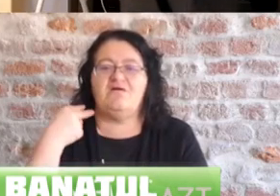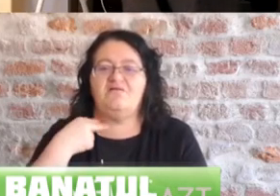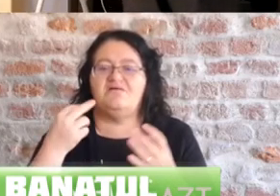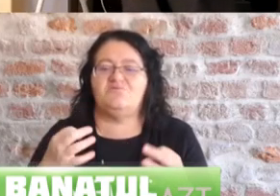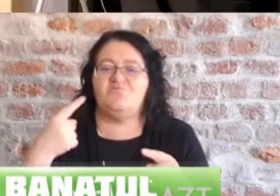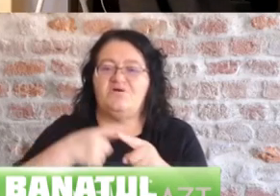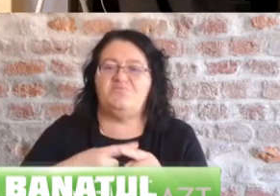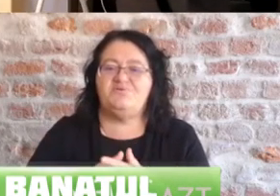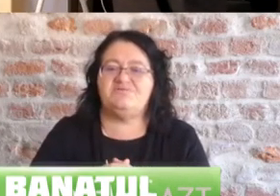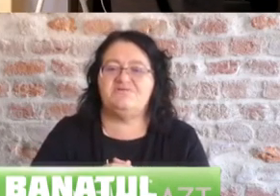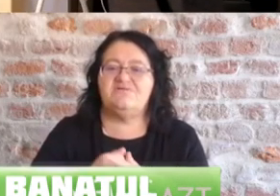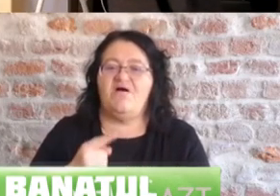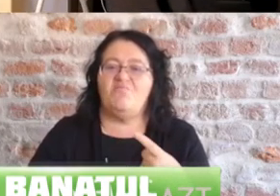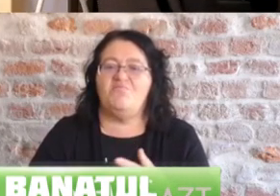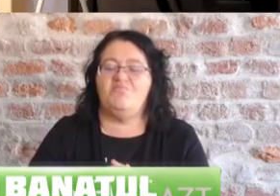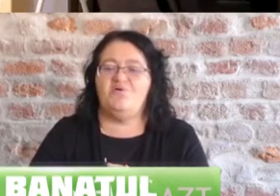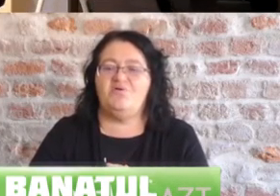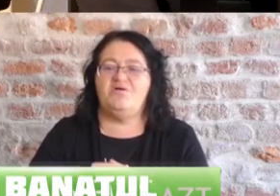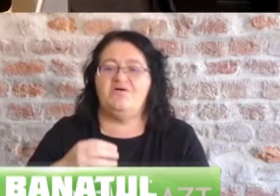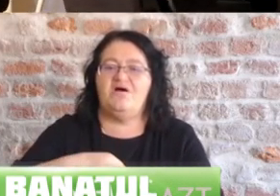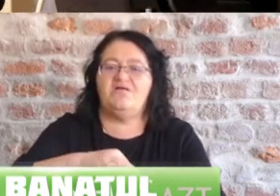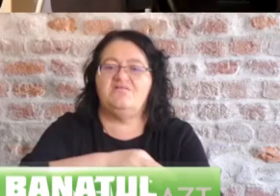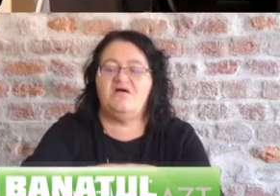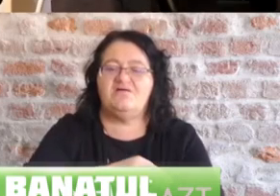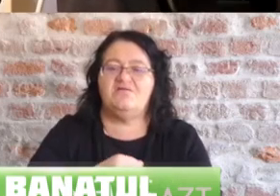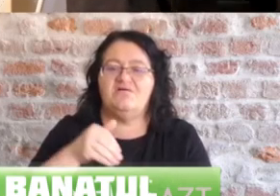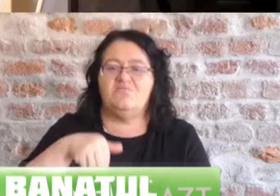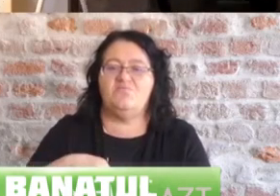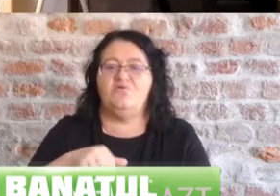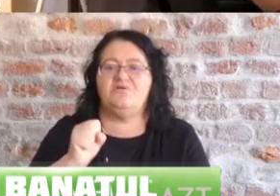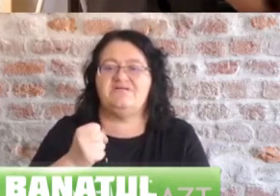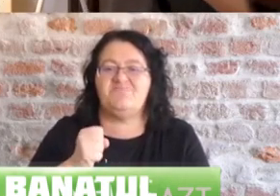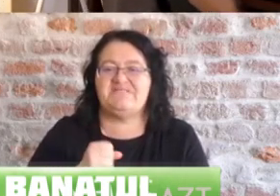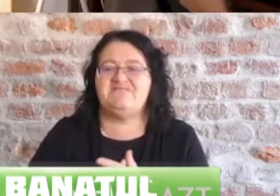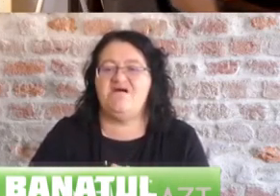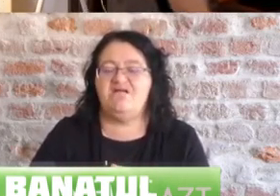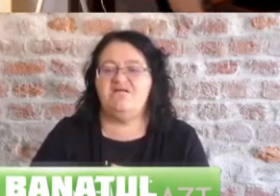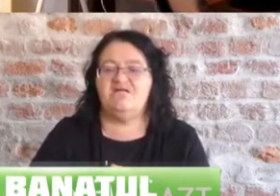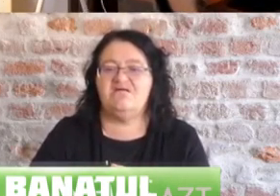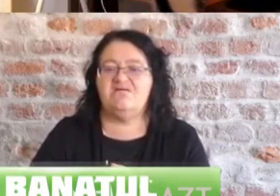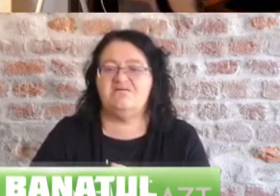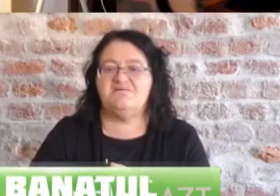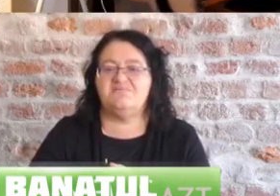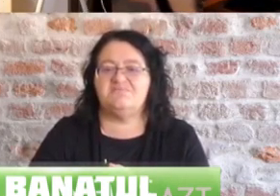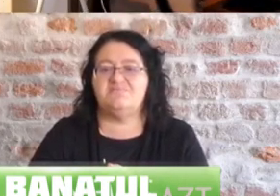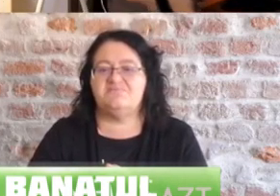evident. Apoi arhitect Monica Sebastian,